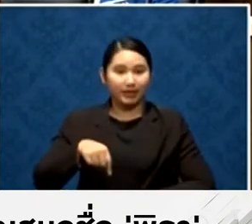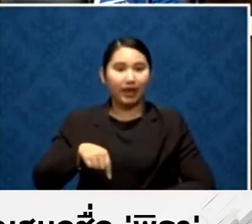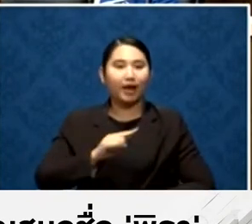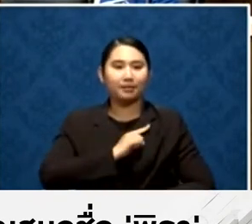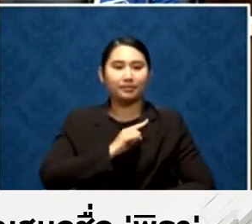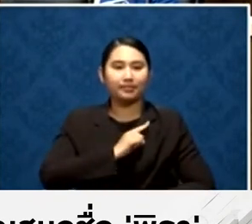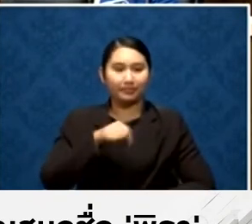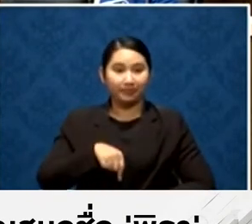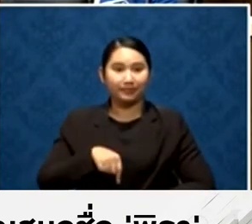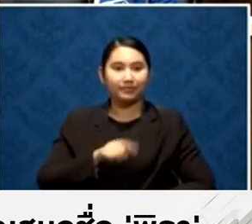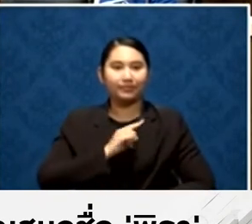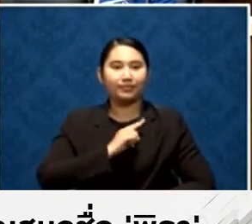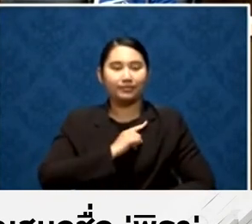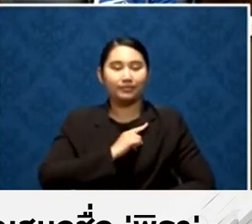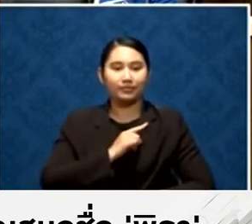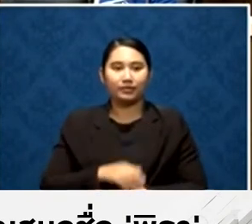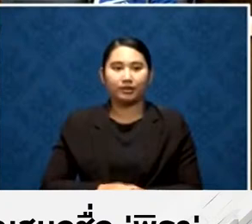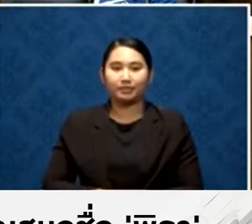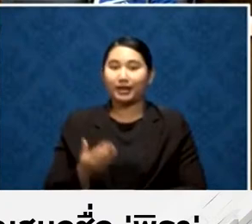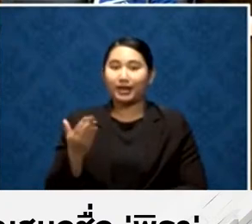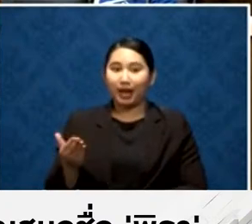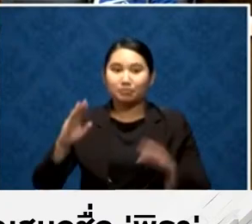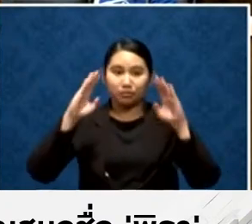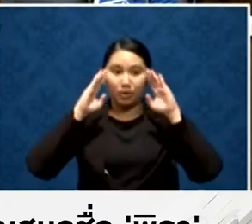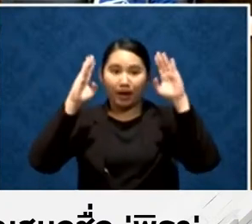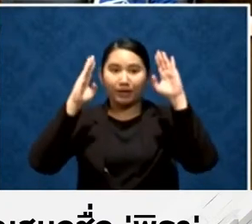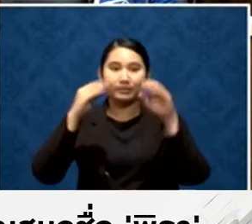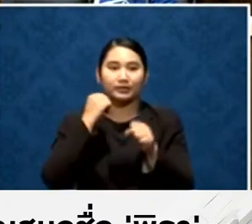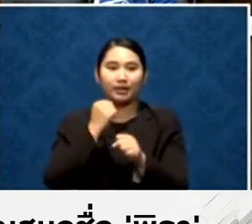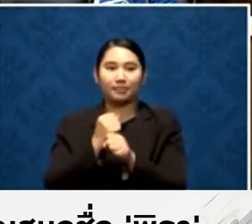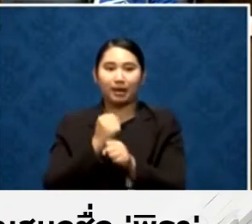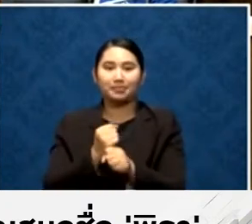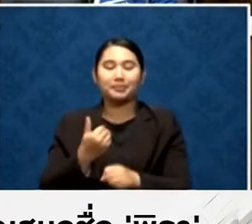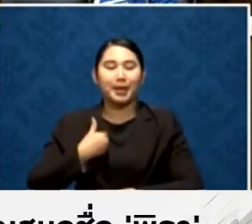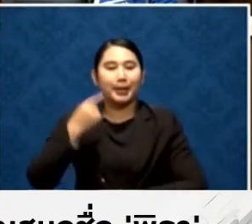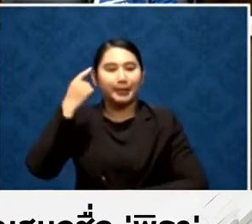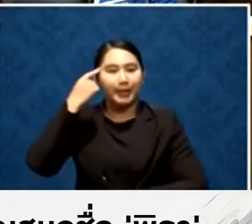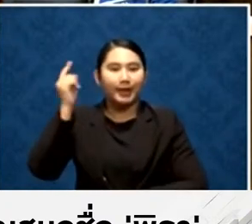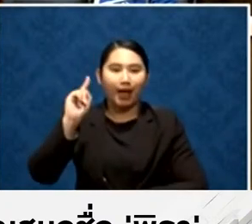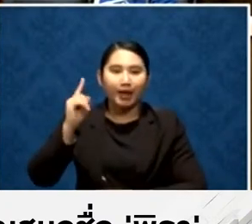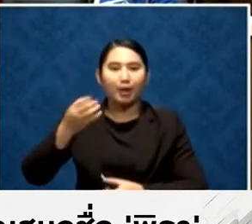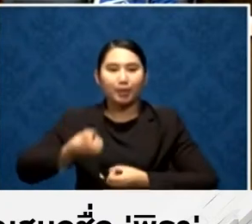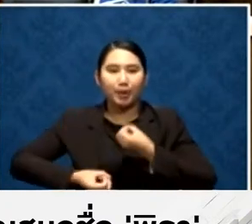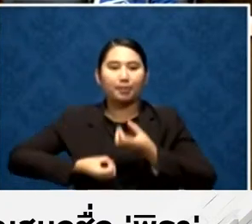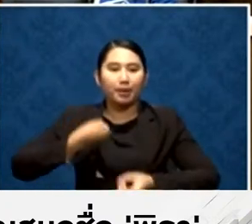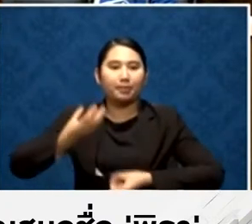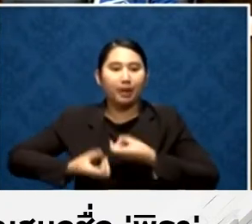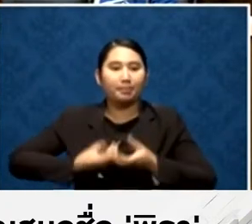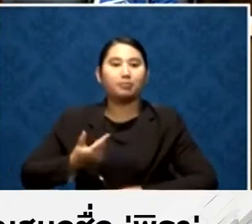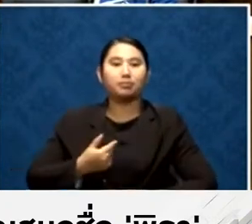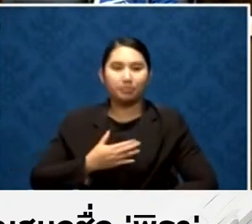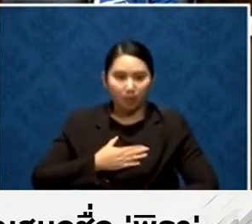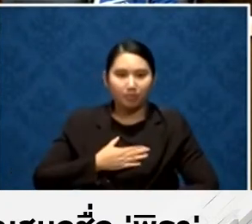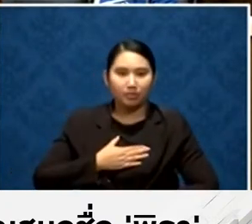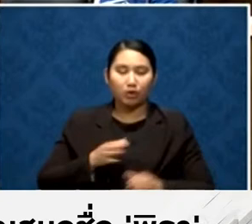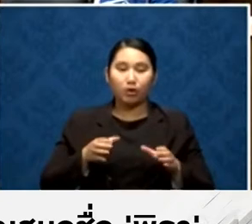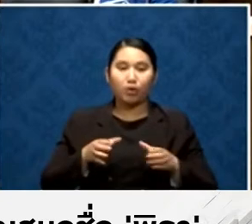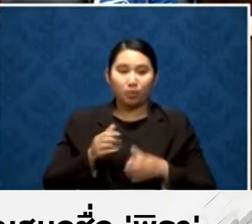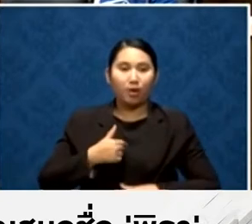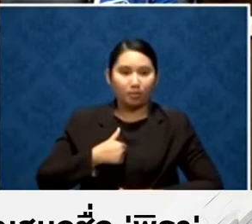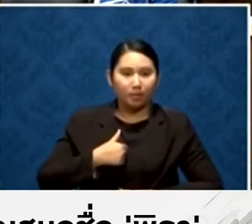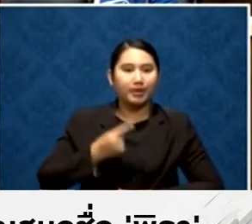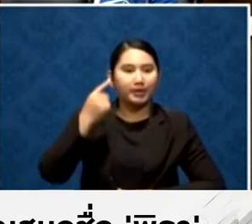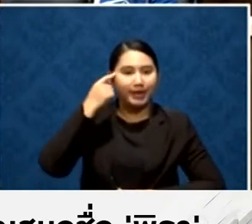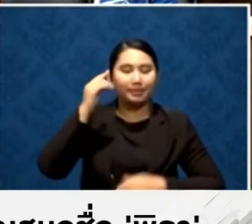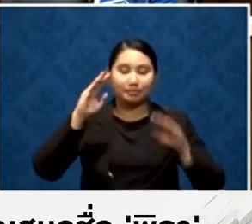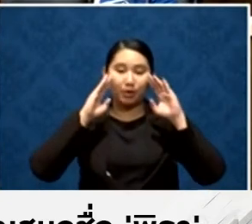คนพูดว่าใครหมิ่นสถาบันกษัตริย์ให้เอาปืนยิงเลยผมไม่แน่ใจว่าคนที่สูญเสียไปโดยไม่รู้ว่าใครยิงมาหลายปีก่อน99ศพที่ราชประสง